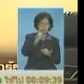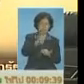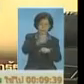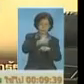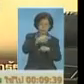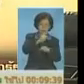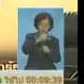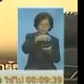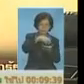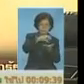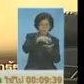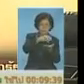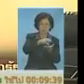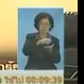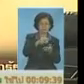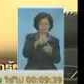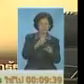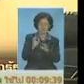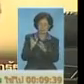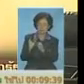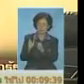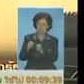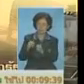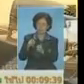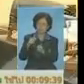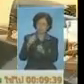าเสนอรายภาคตอนหลังเนี่ยเขา